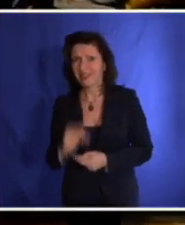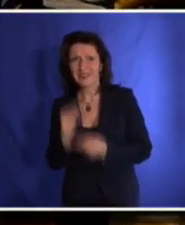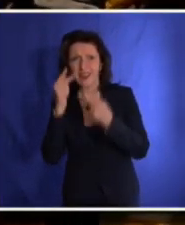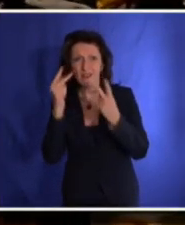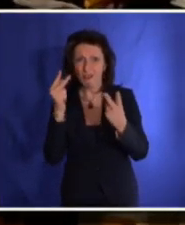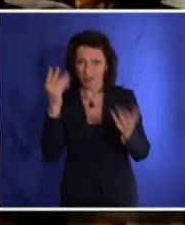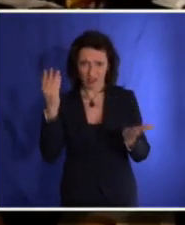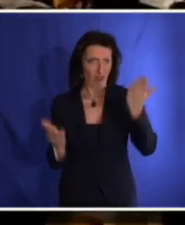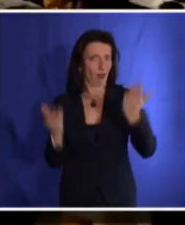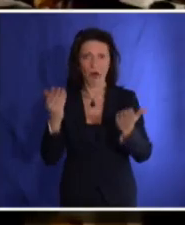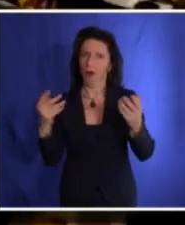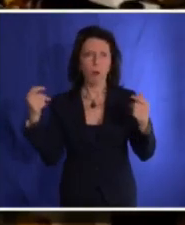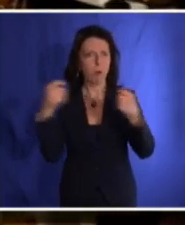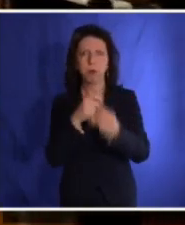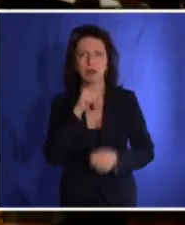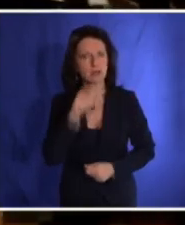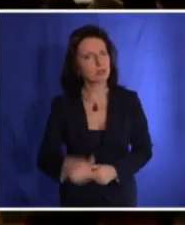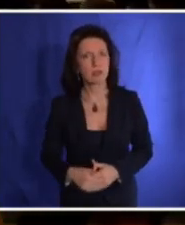ist.